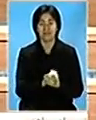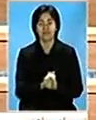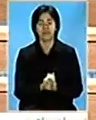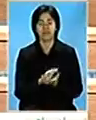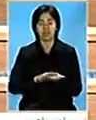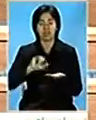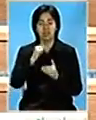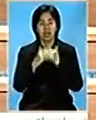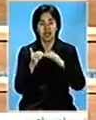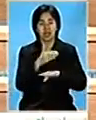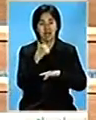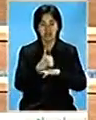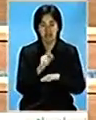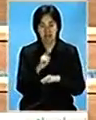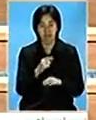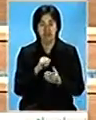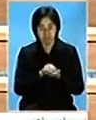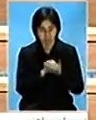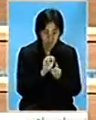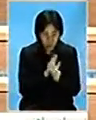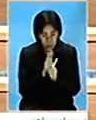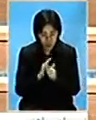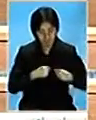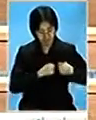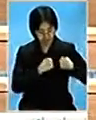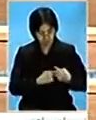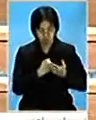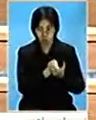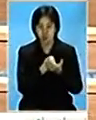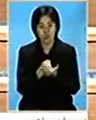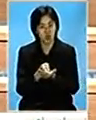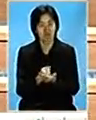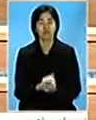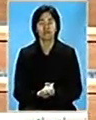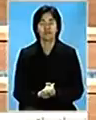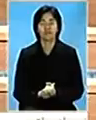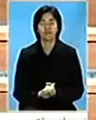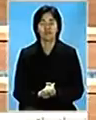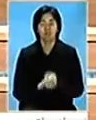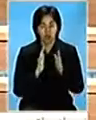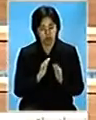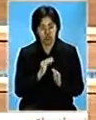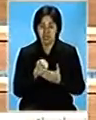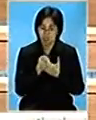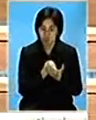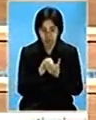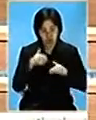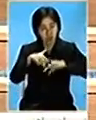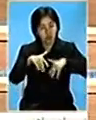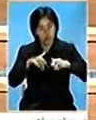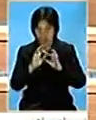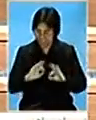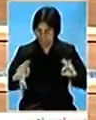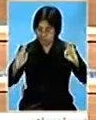เรื่องของการมีจิตใจใฝ่บริการหรือมีจิตสาธารณะยึดถือและ อุทิศตนเพื่อผลประโยชน์สาธารณะเป็นสำคั